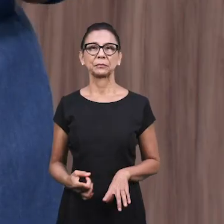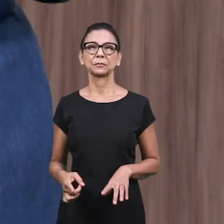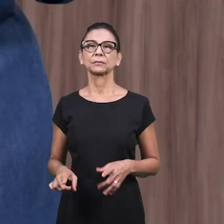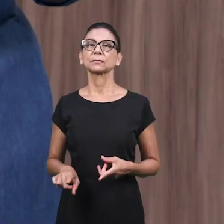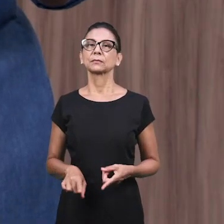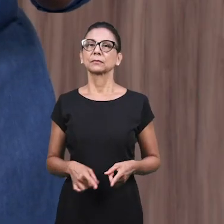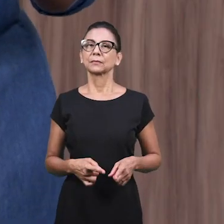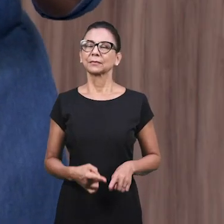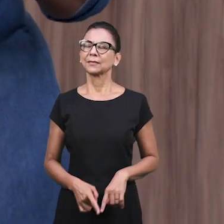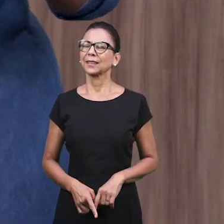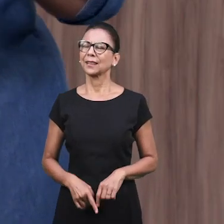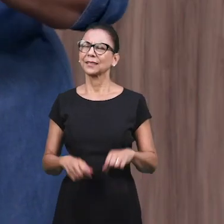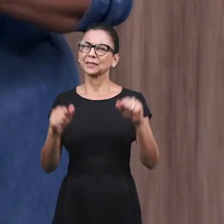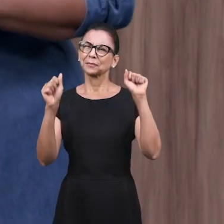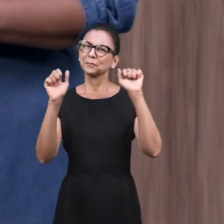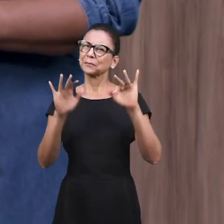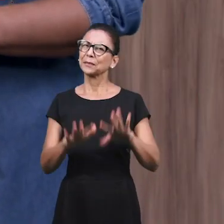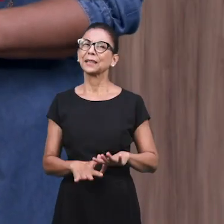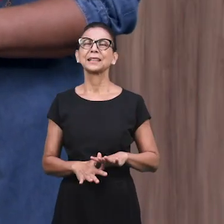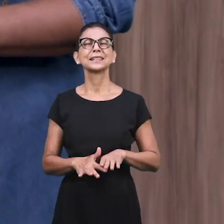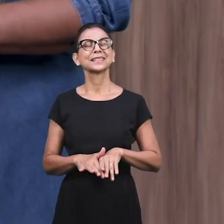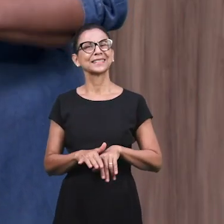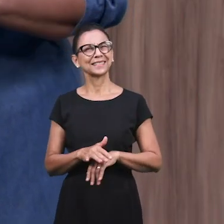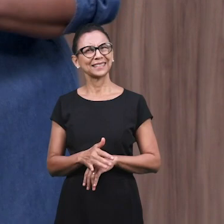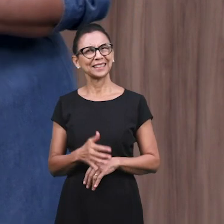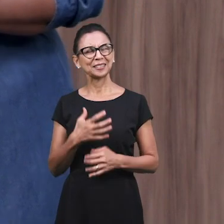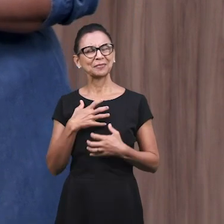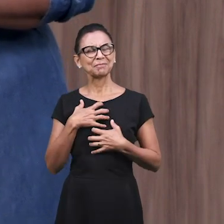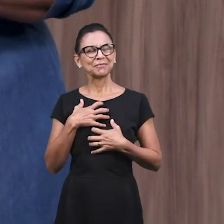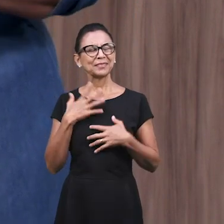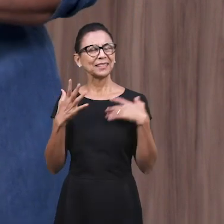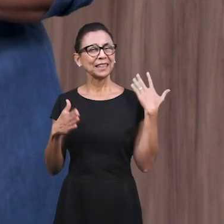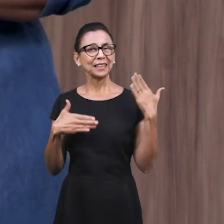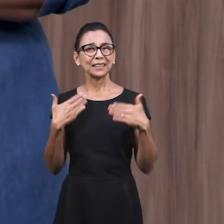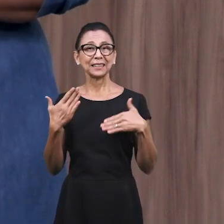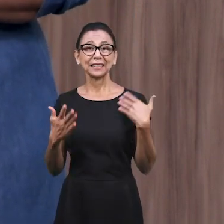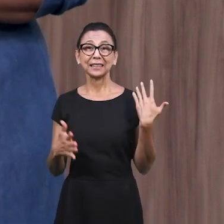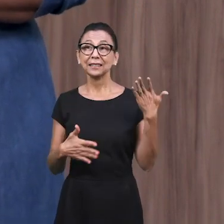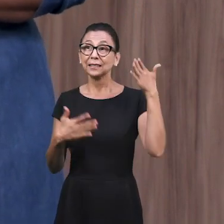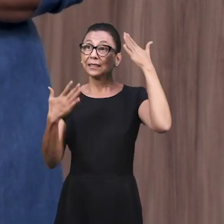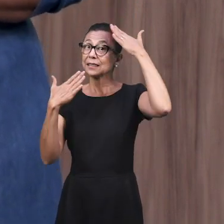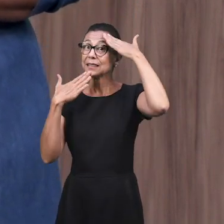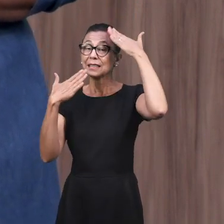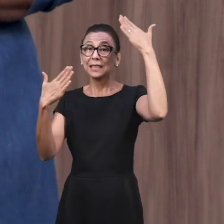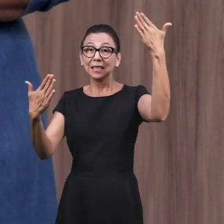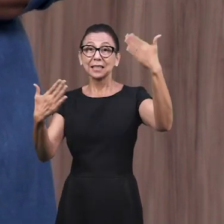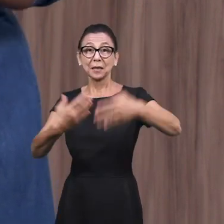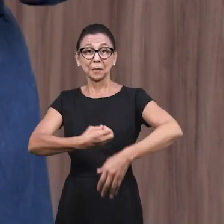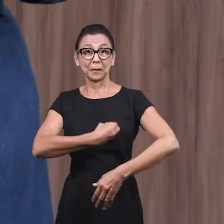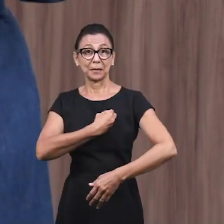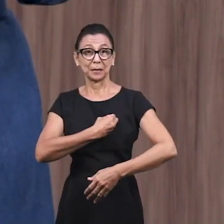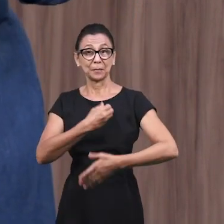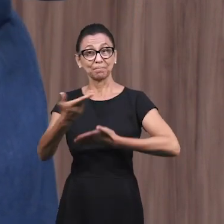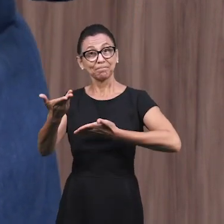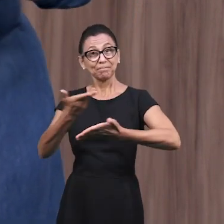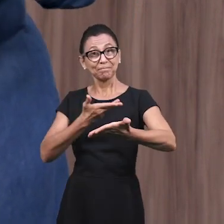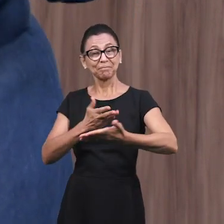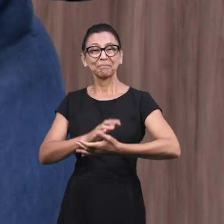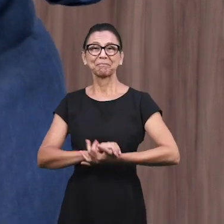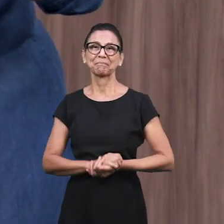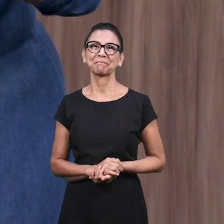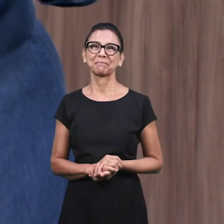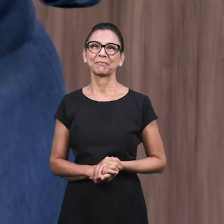Quelle bénédiction! Nous sommes très joyeux et nous remercions votre participation. Et nous voulons que